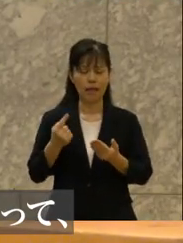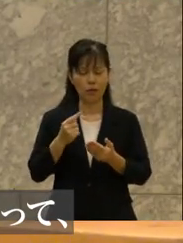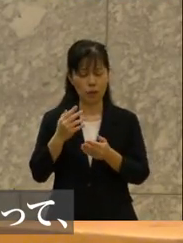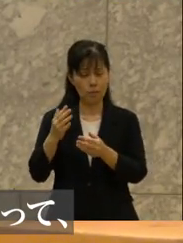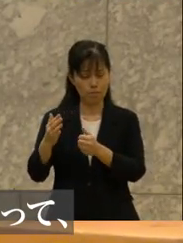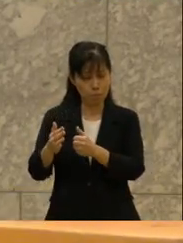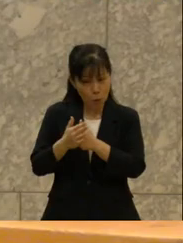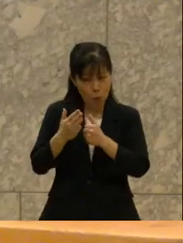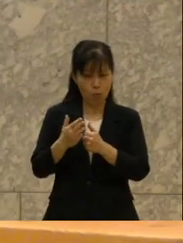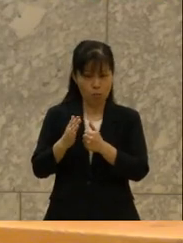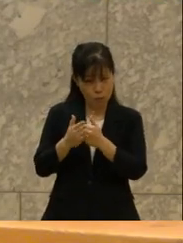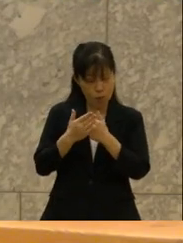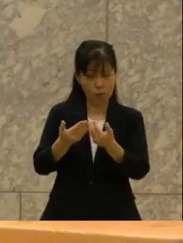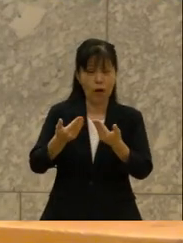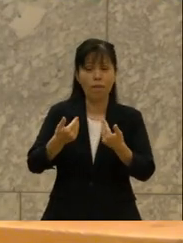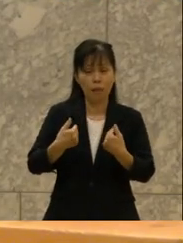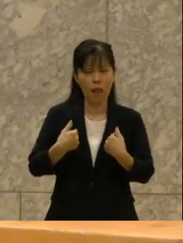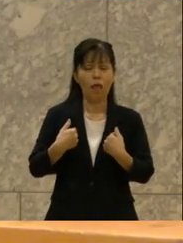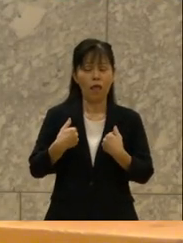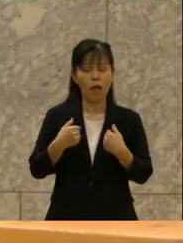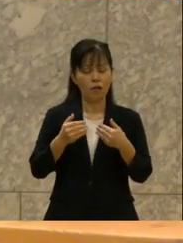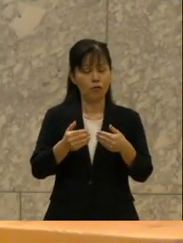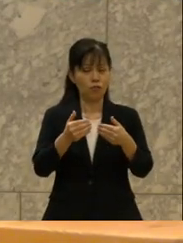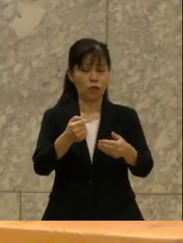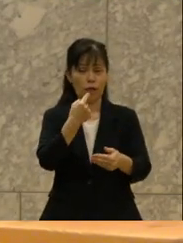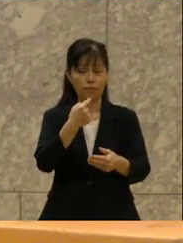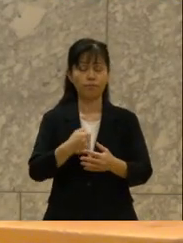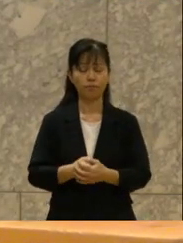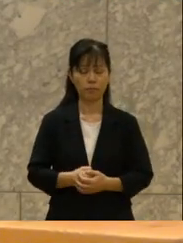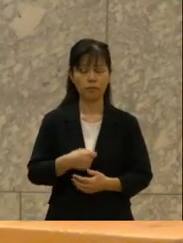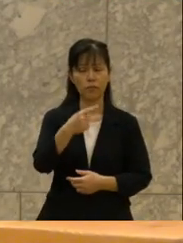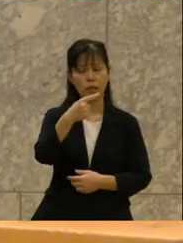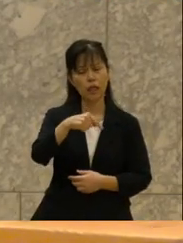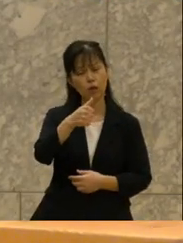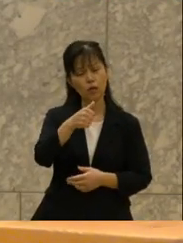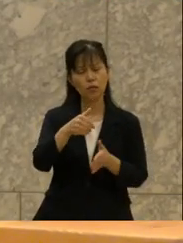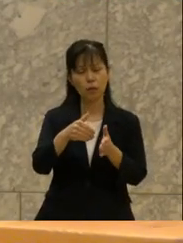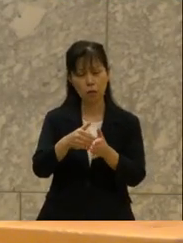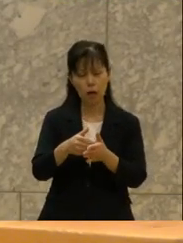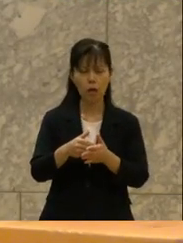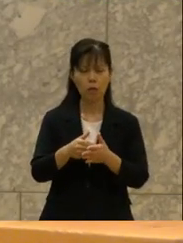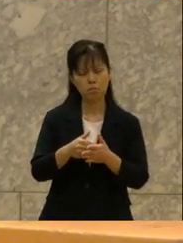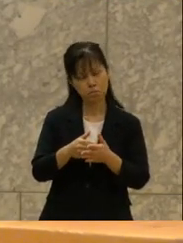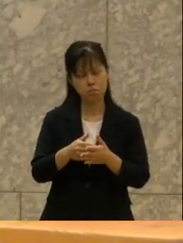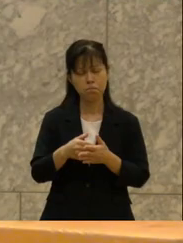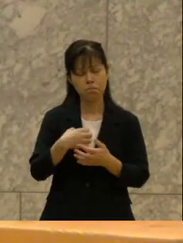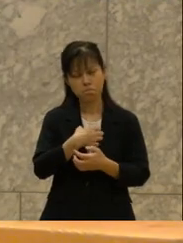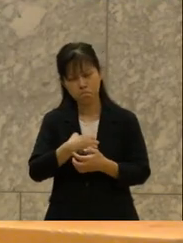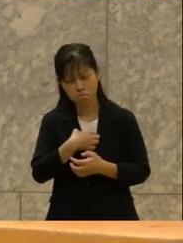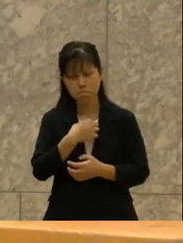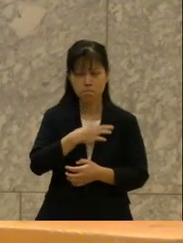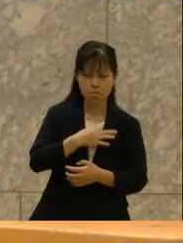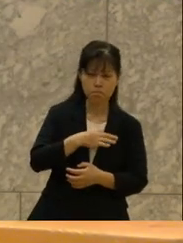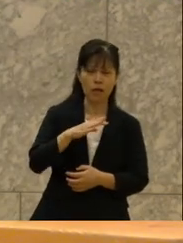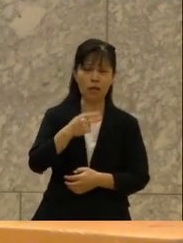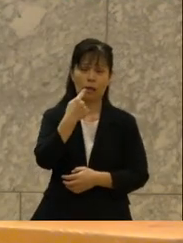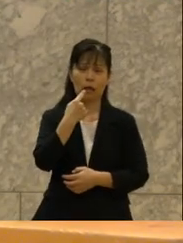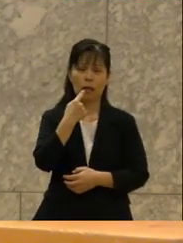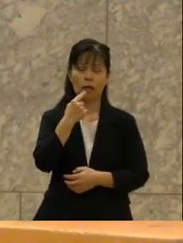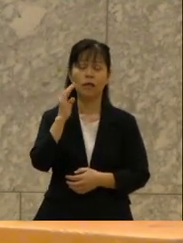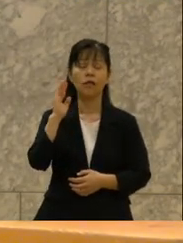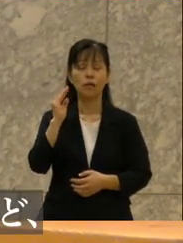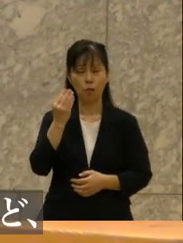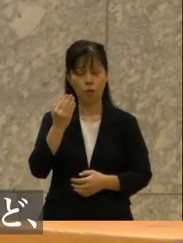を押してくださってでそれでもやっぱり1500まではグズグズしてた自分がいたのででまあやっぱり